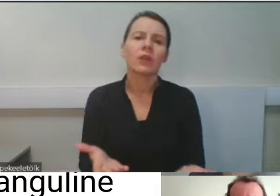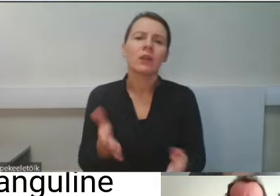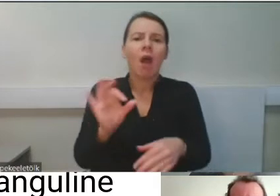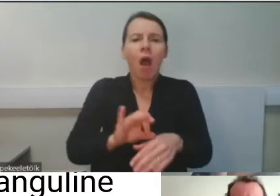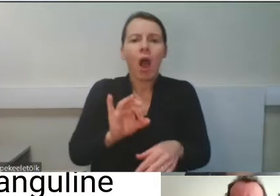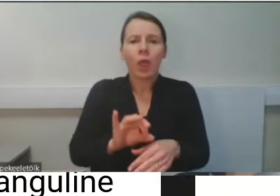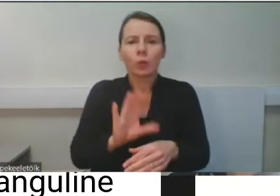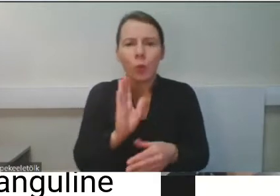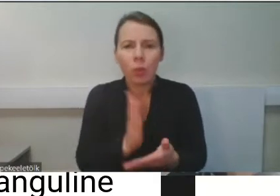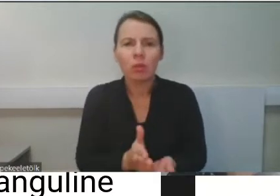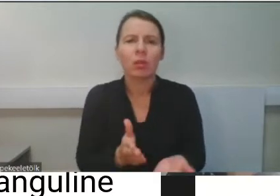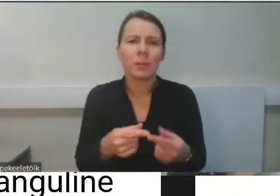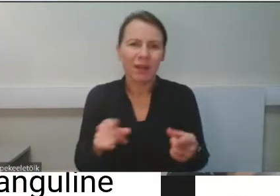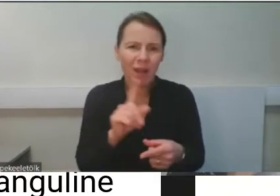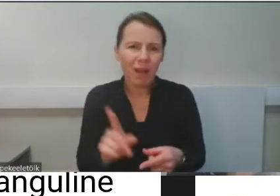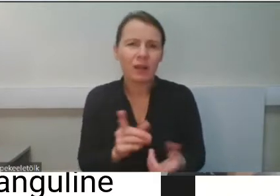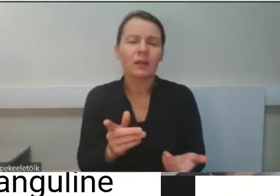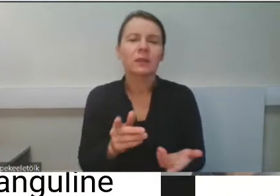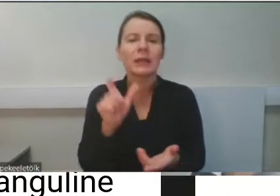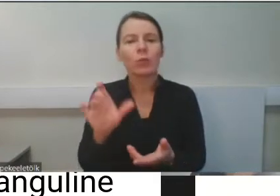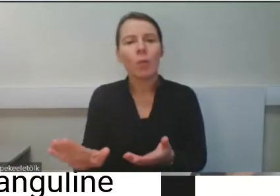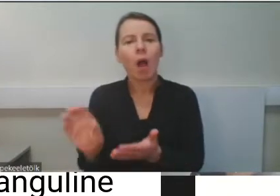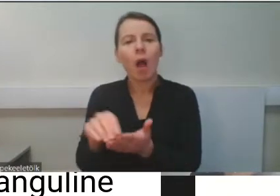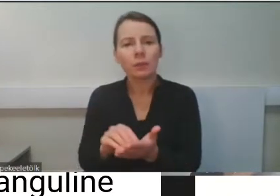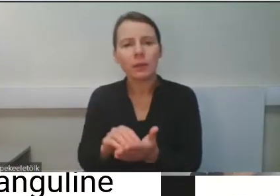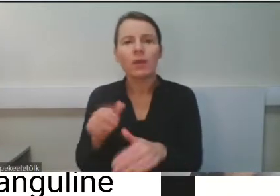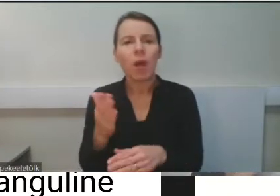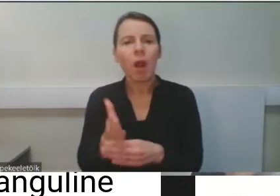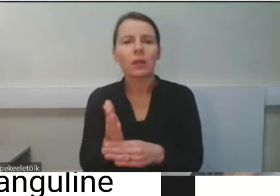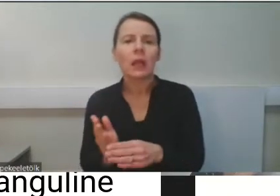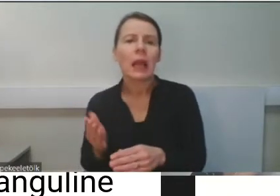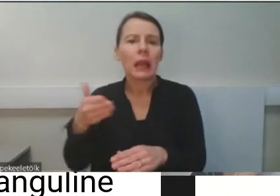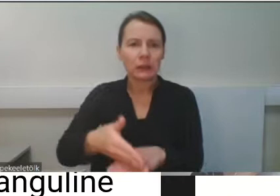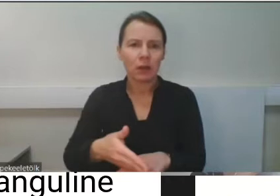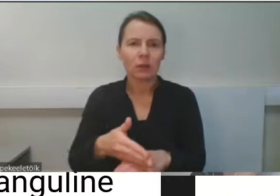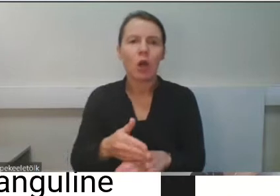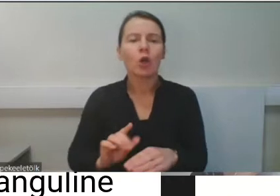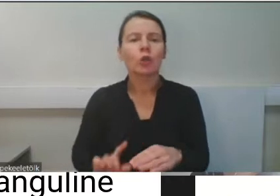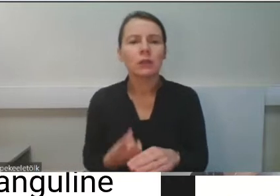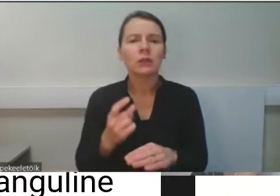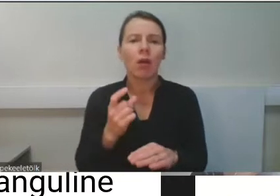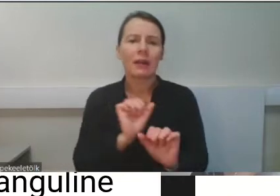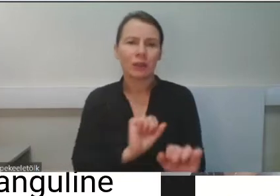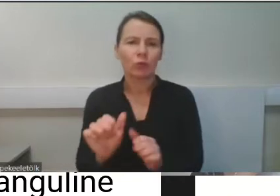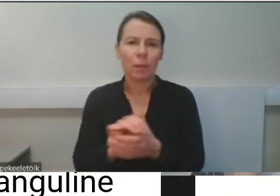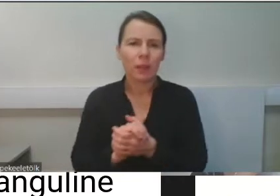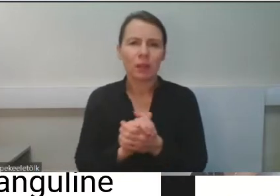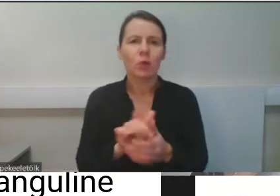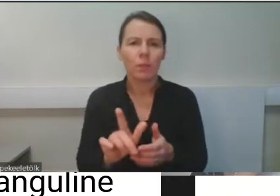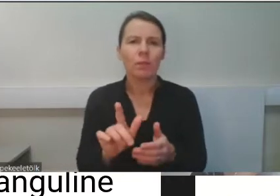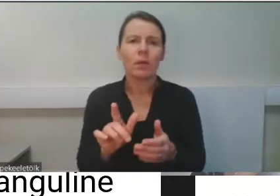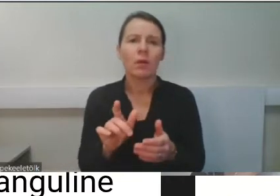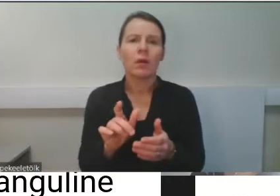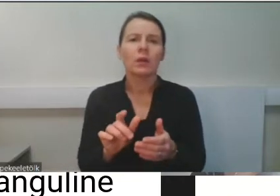kehtiva puuderaskusastme olemasolu, töövõime ka inimesed, ehk siis vana püsib